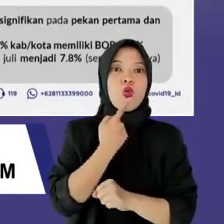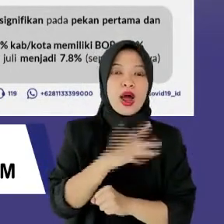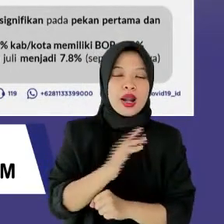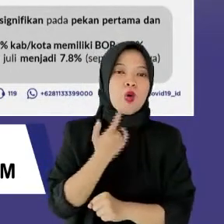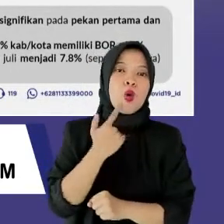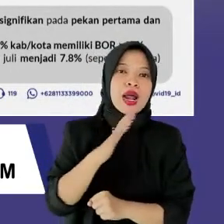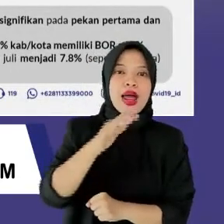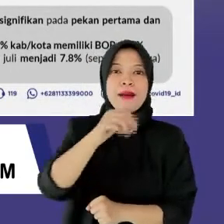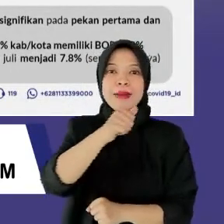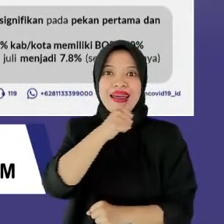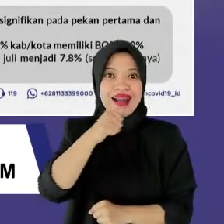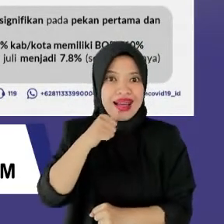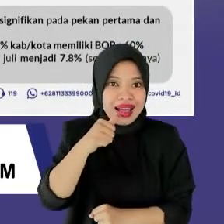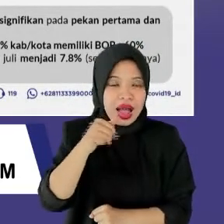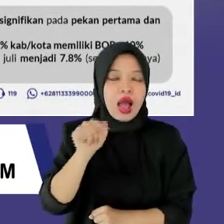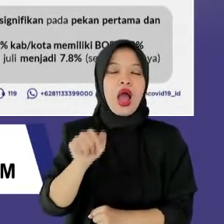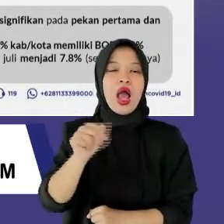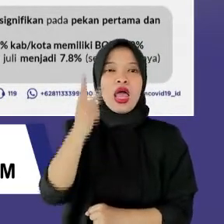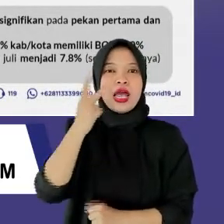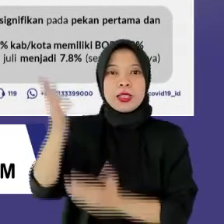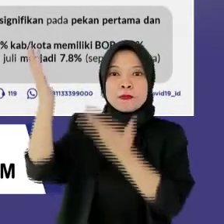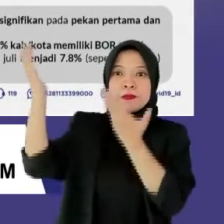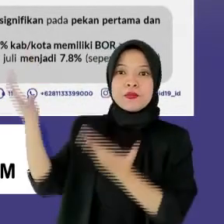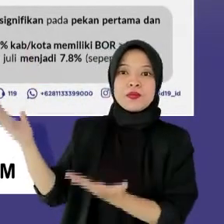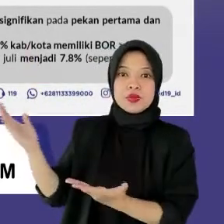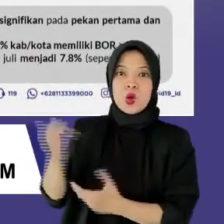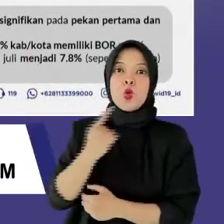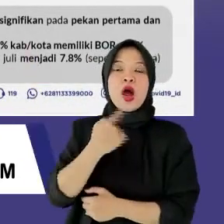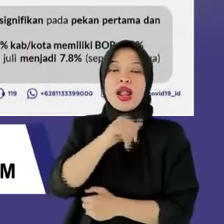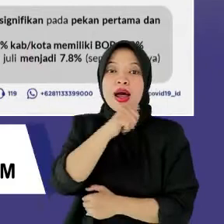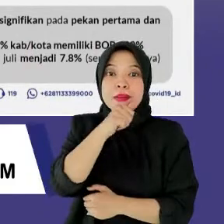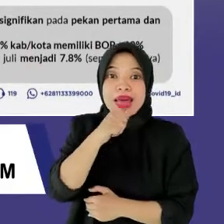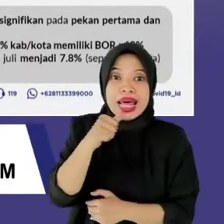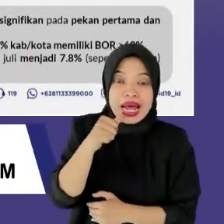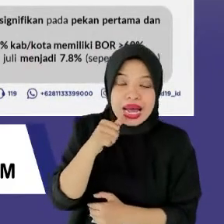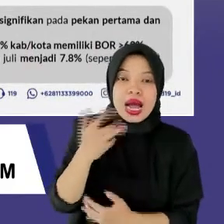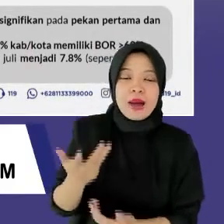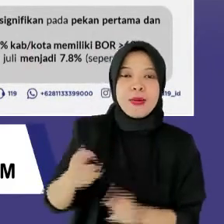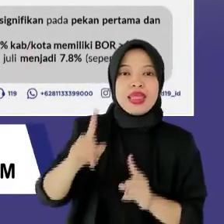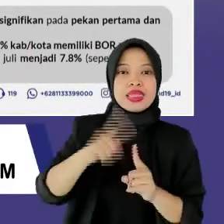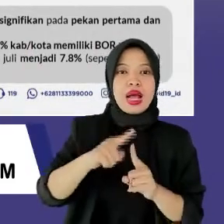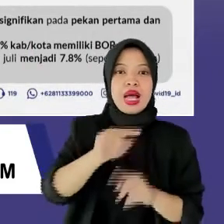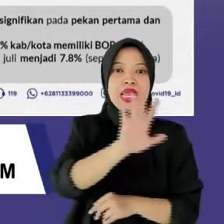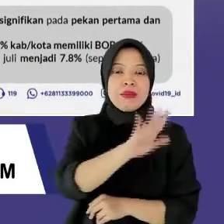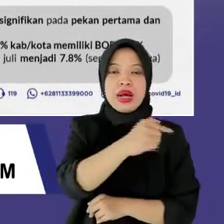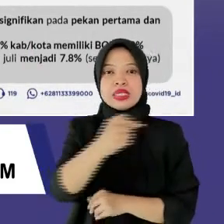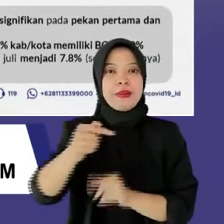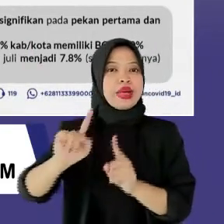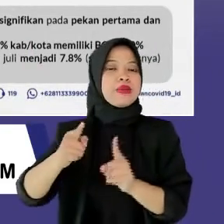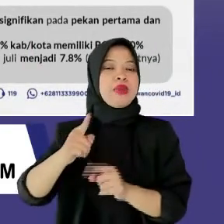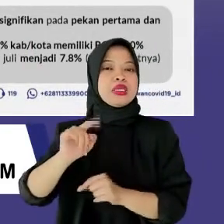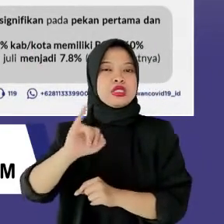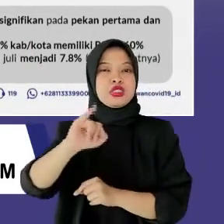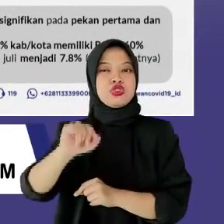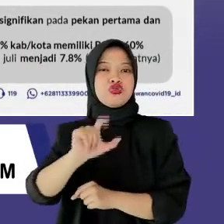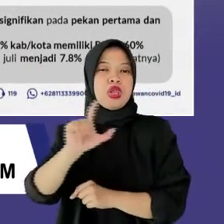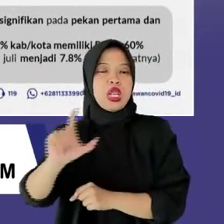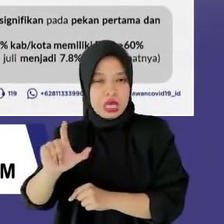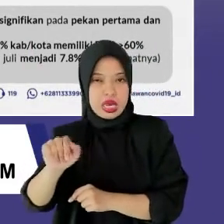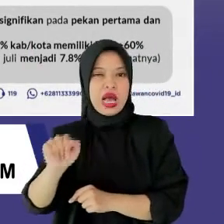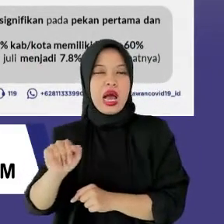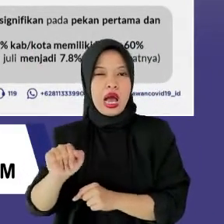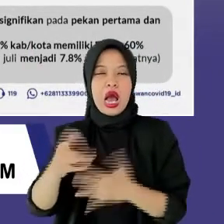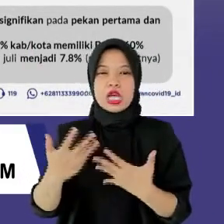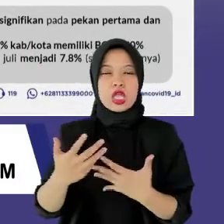merah, Dr. Lula, jadi kalau misalnya kita lihat di sini yang warna merah, di tanggal 5-11 Juli ada